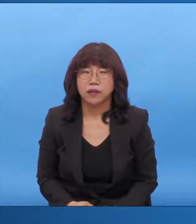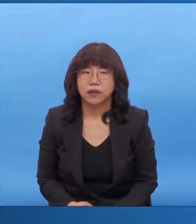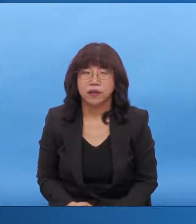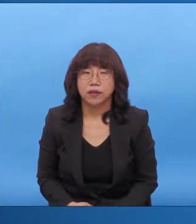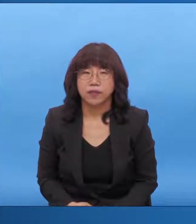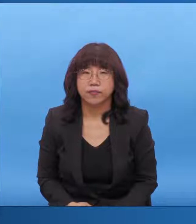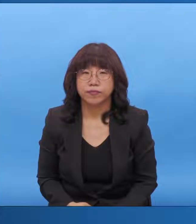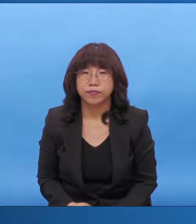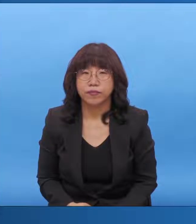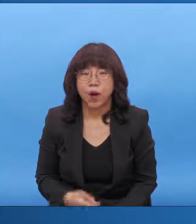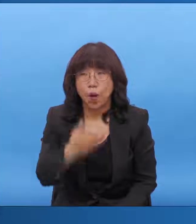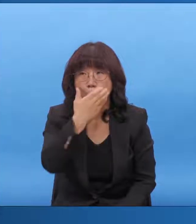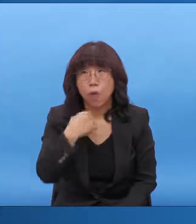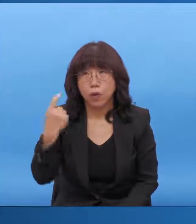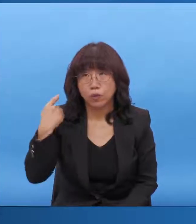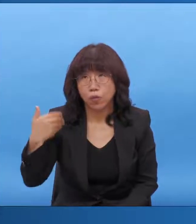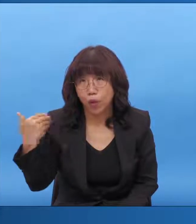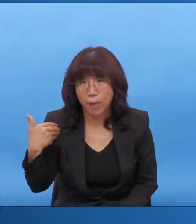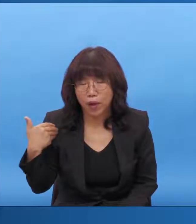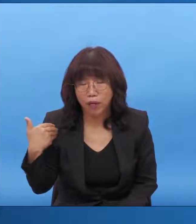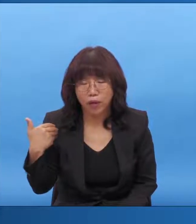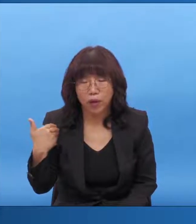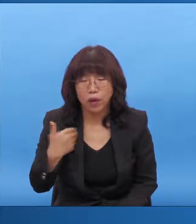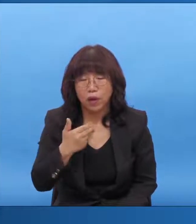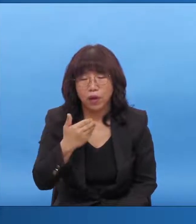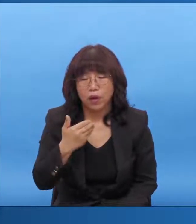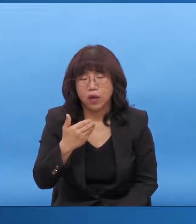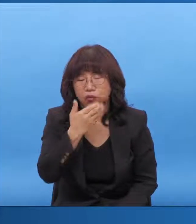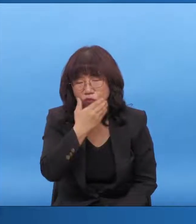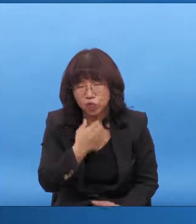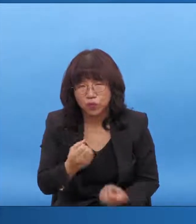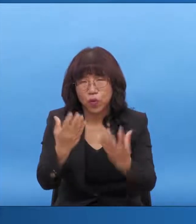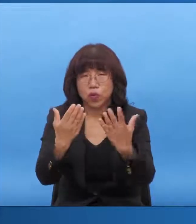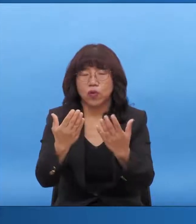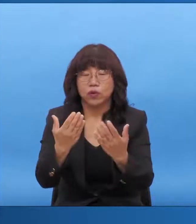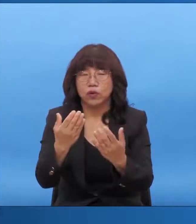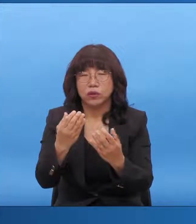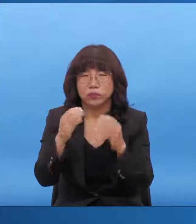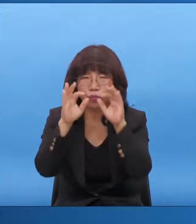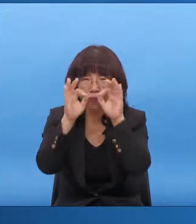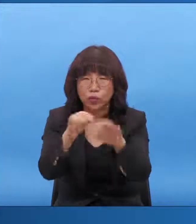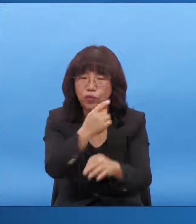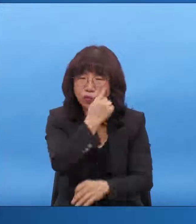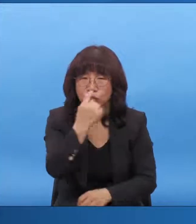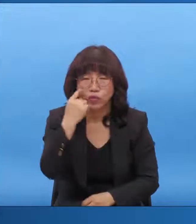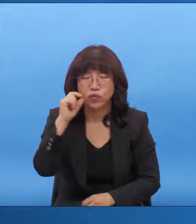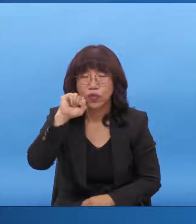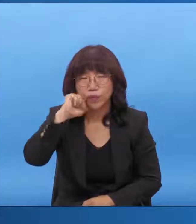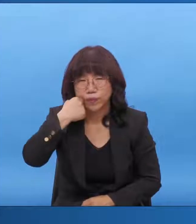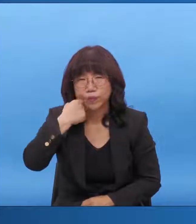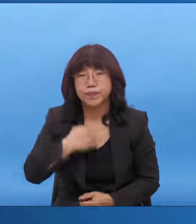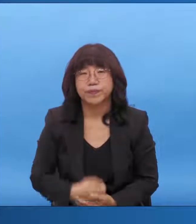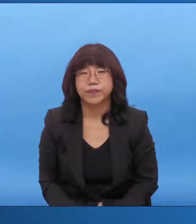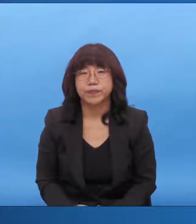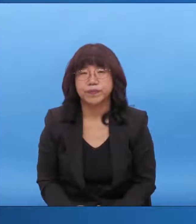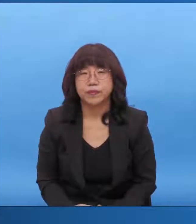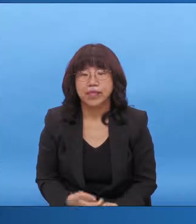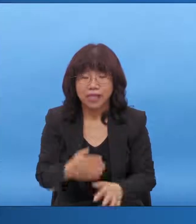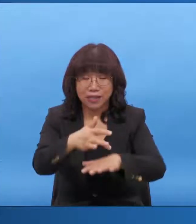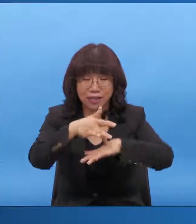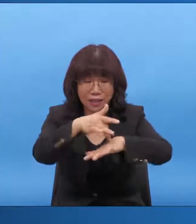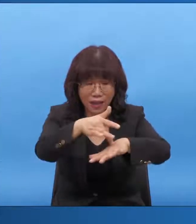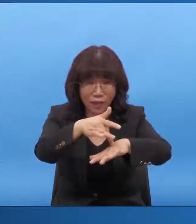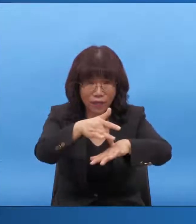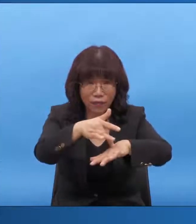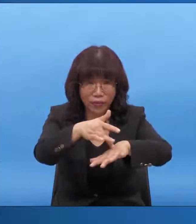모르니까 복음 모르는 거죠. If you don't know this, that means you don't know the gospel. 그러니까 이 지금 이 흑암 세력은